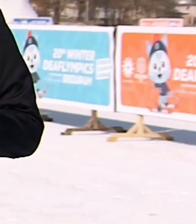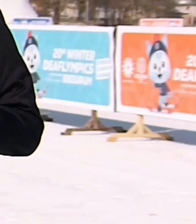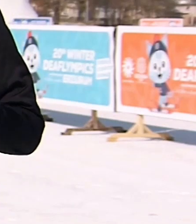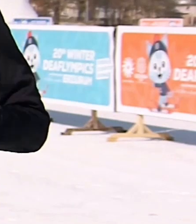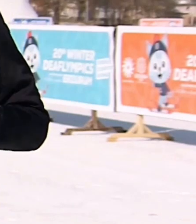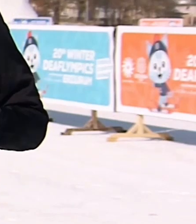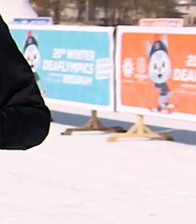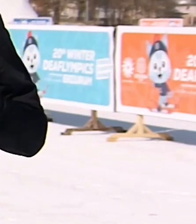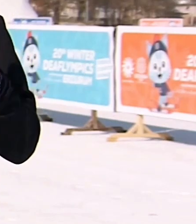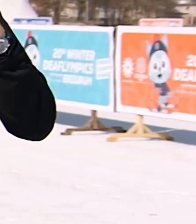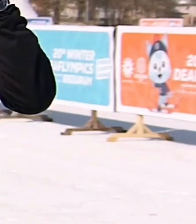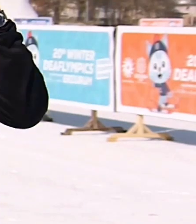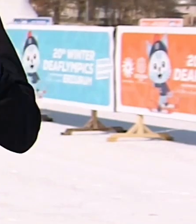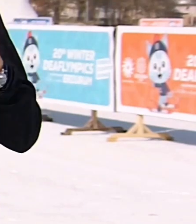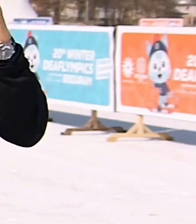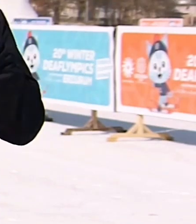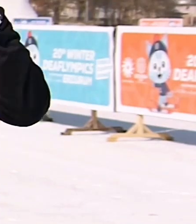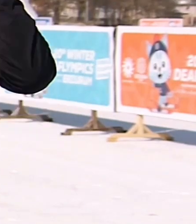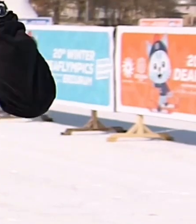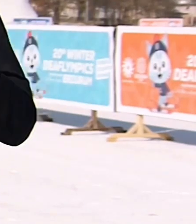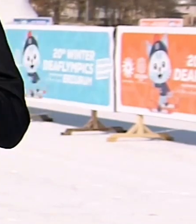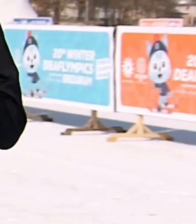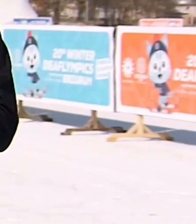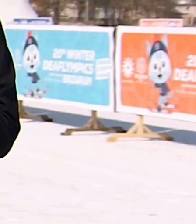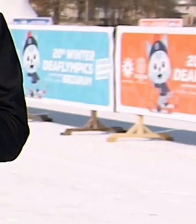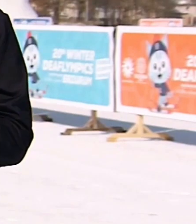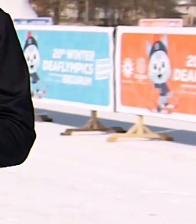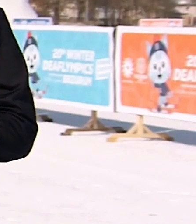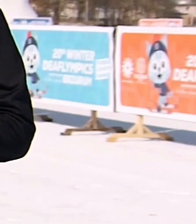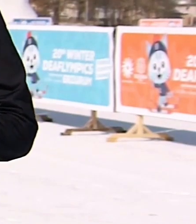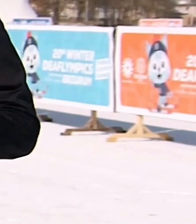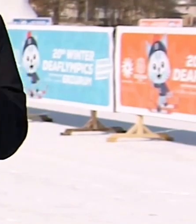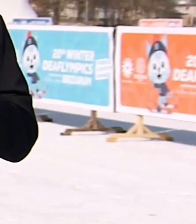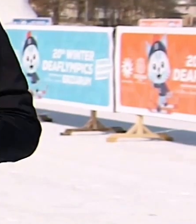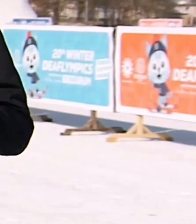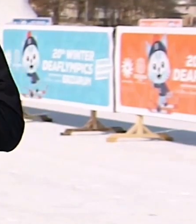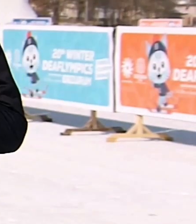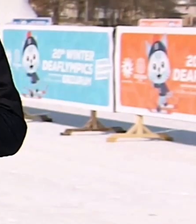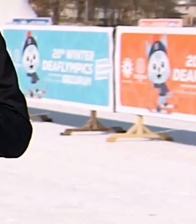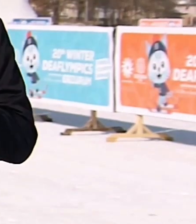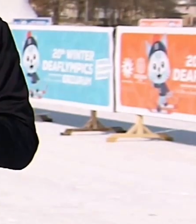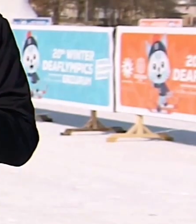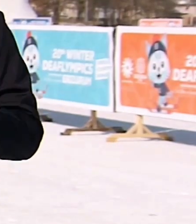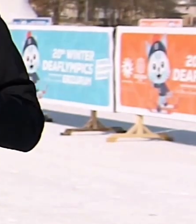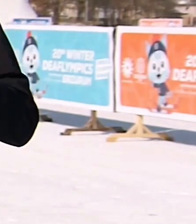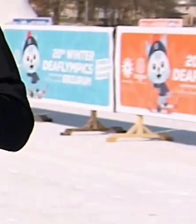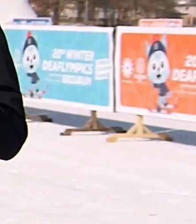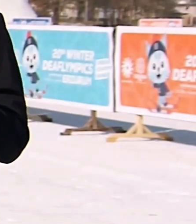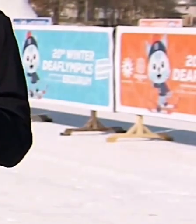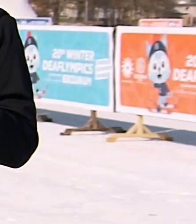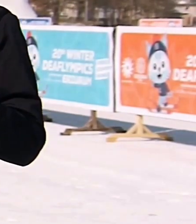захисту ми можемо тут бути, приймати участь у таких змаганнях. Емоції дуже сильні переповнюють мене. Я бачила, як дівчинка